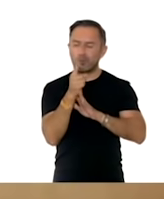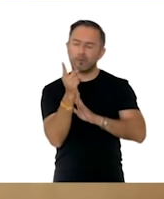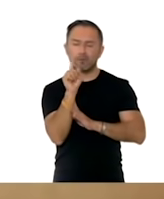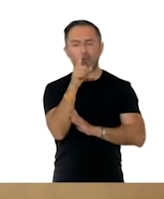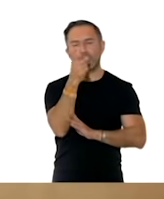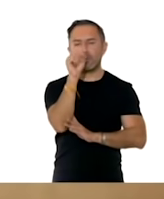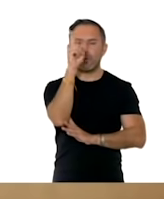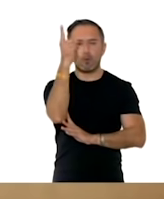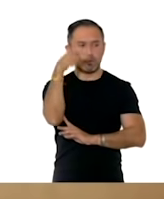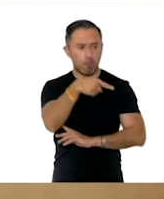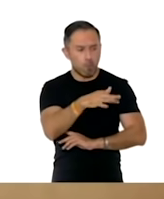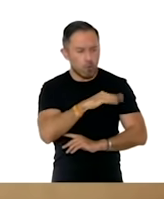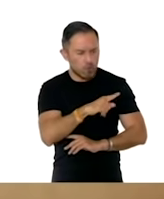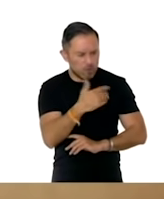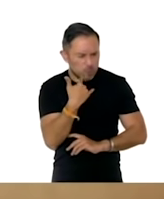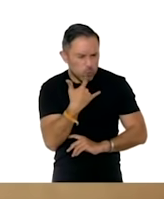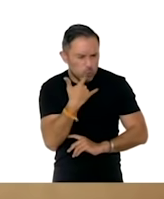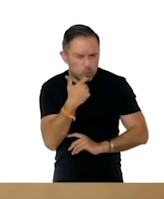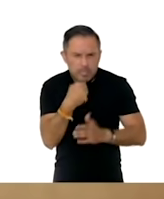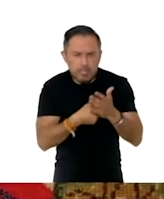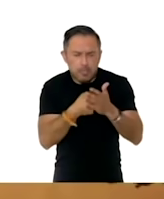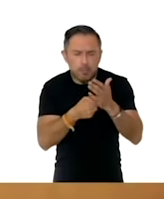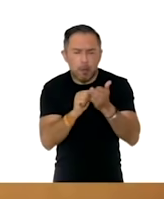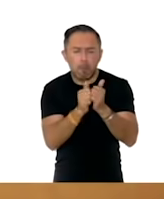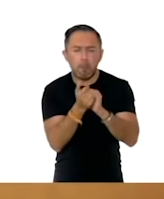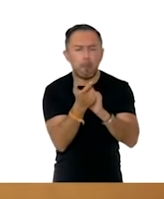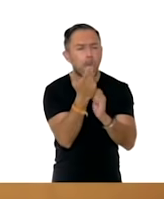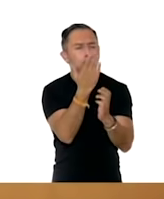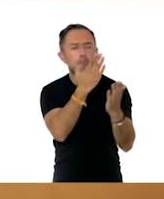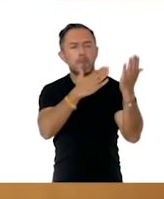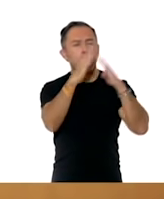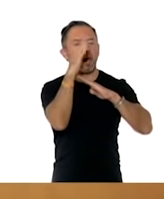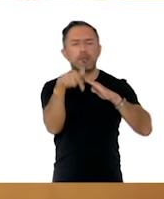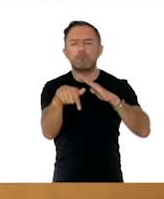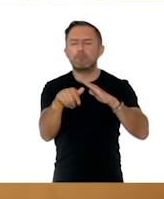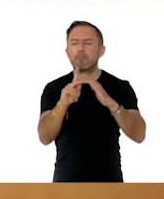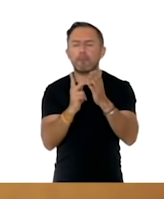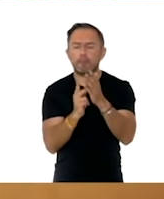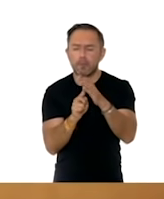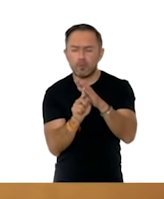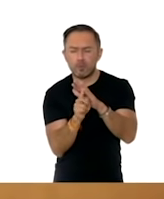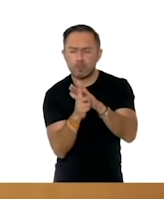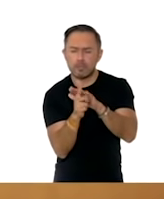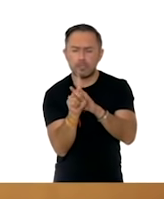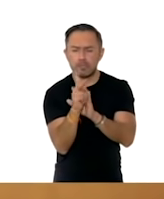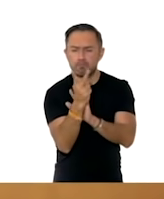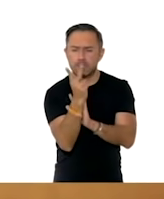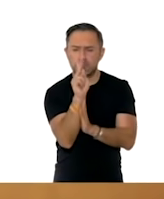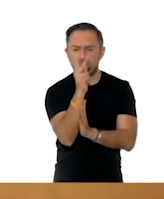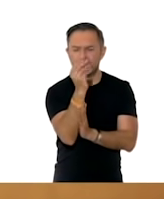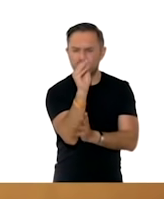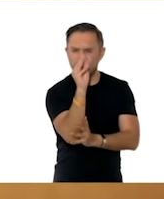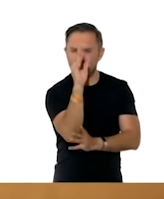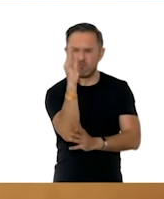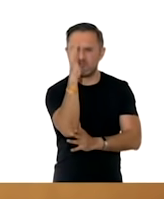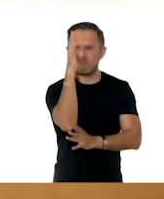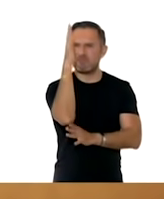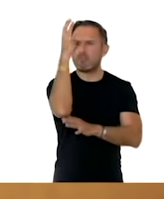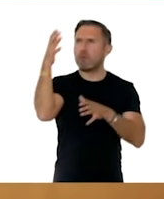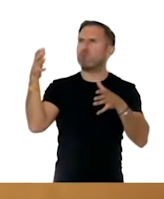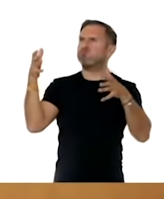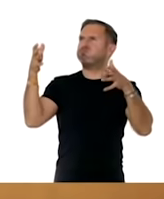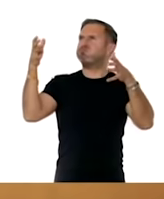yokolum, kunohochtal heshun kulche e, yanuyantal umuk, kayanak uyich,